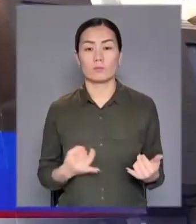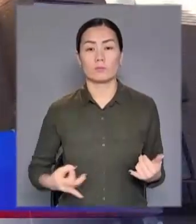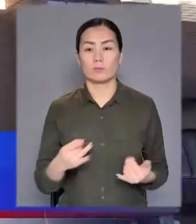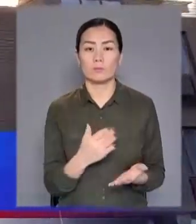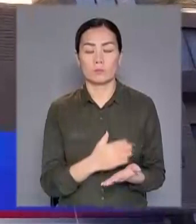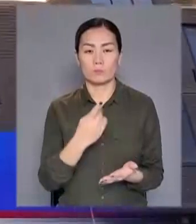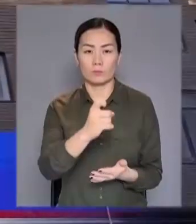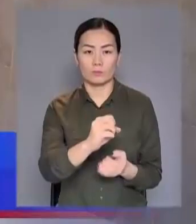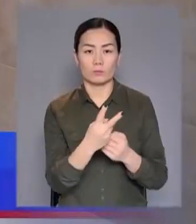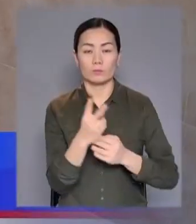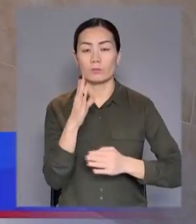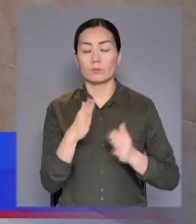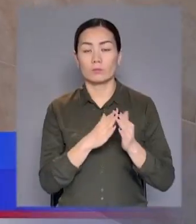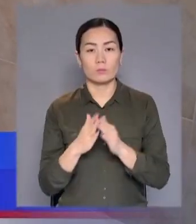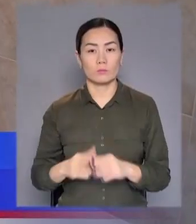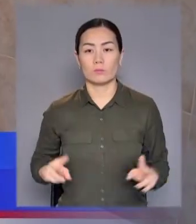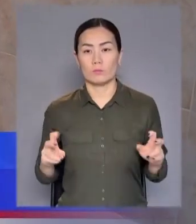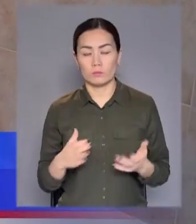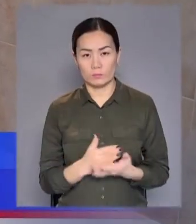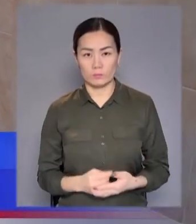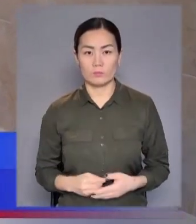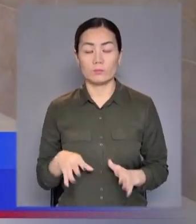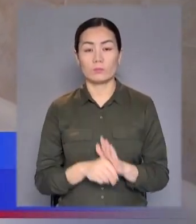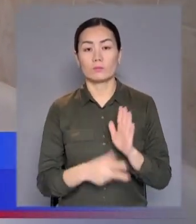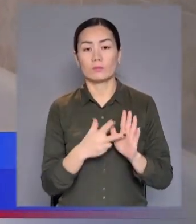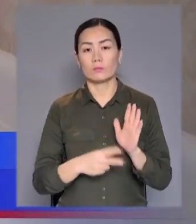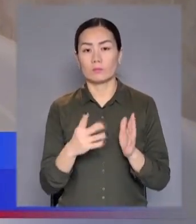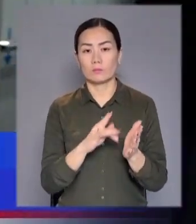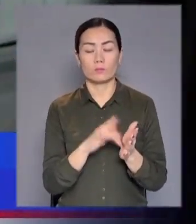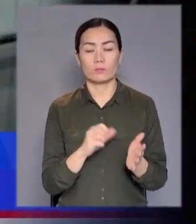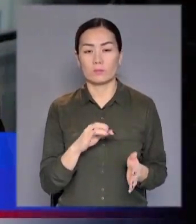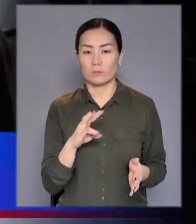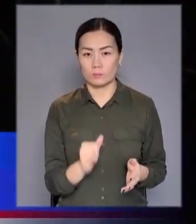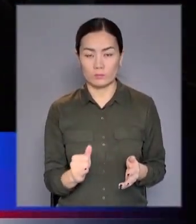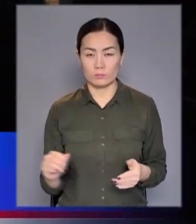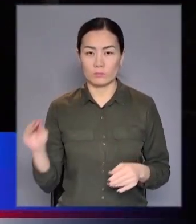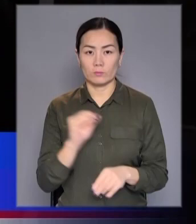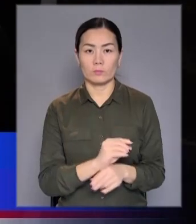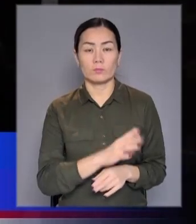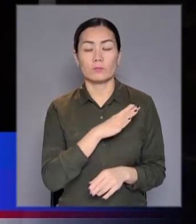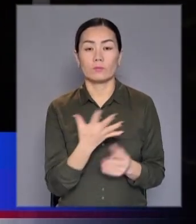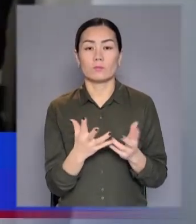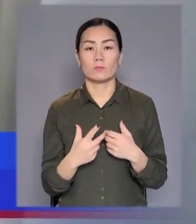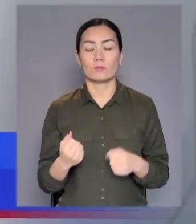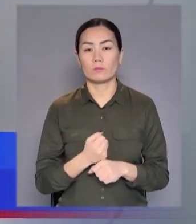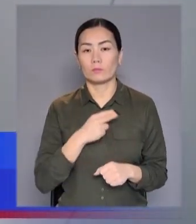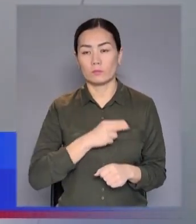регионе насчитывается 112 многоквартирных аварийных домов, из них 82 в городе Атырау. Дополнительно